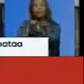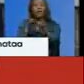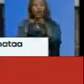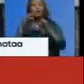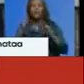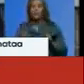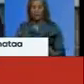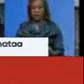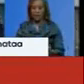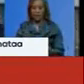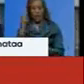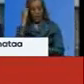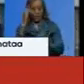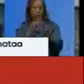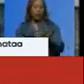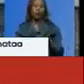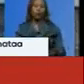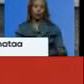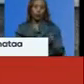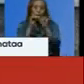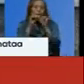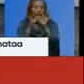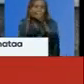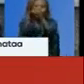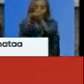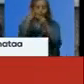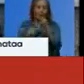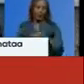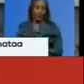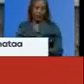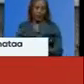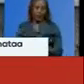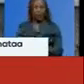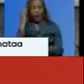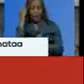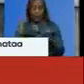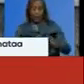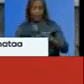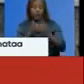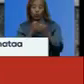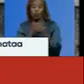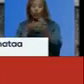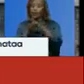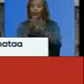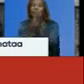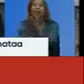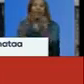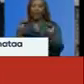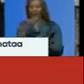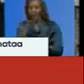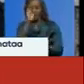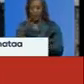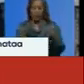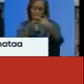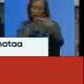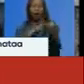ስንችል የሐሳብ ልዩነት በረከት ይዞልን ይመጣል። በሐሳብ ፍጭት ውስጥ መፍትሄ ይገኛል። በመተባበር